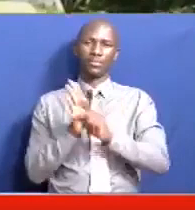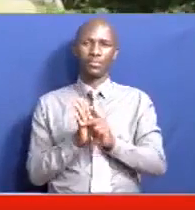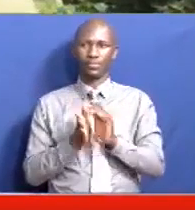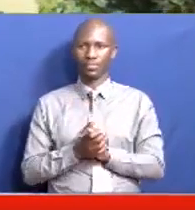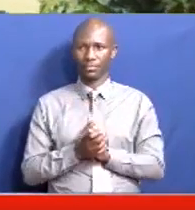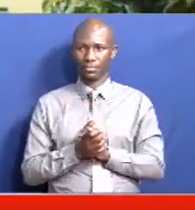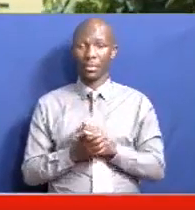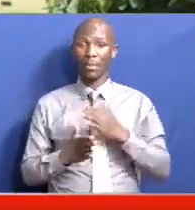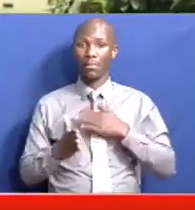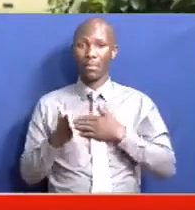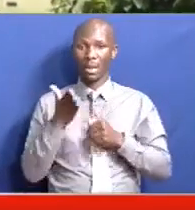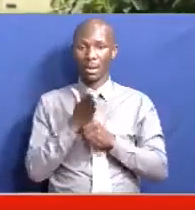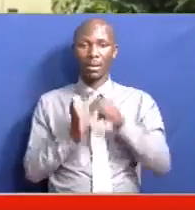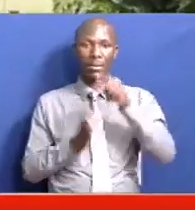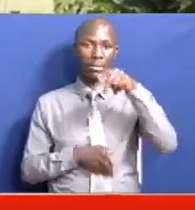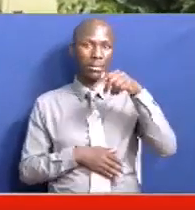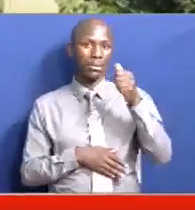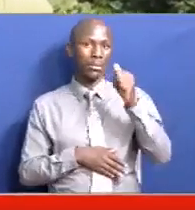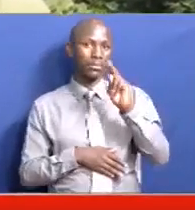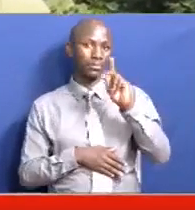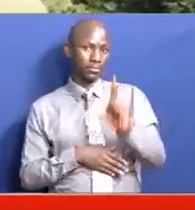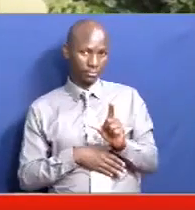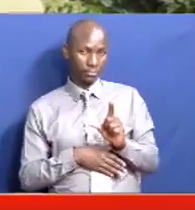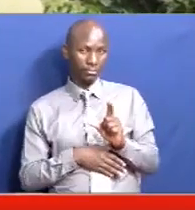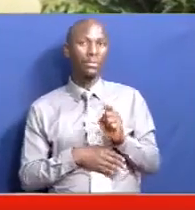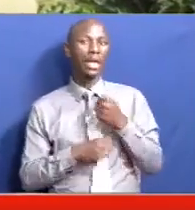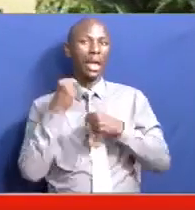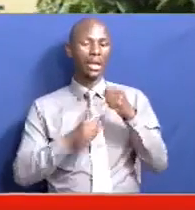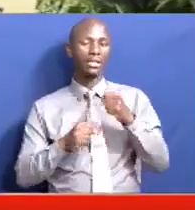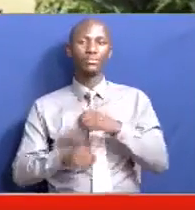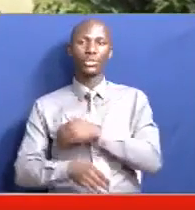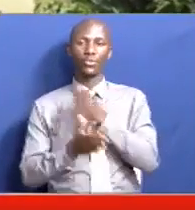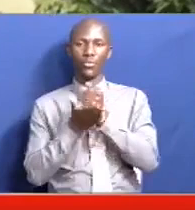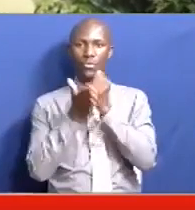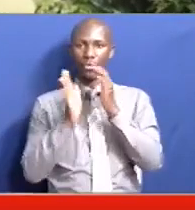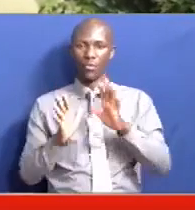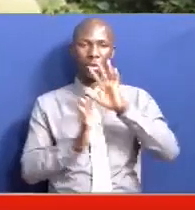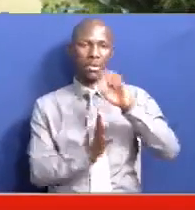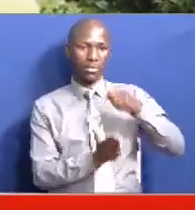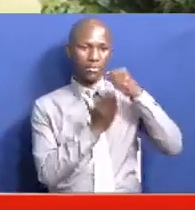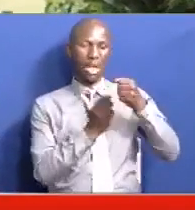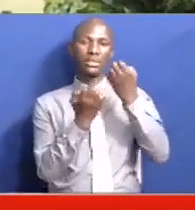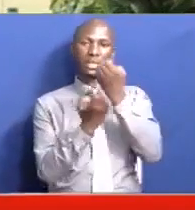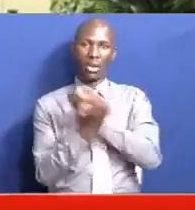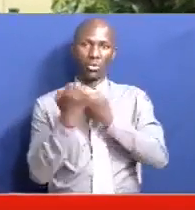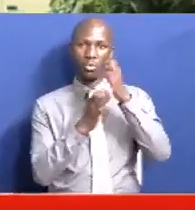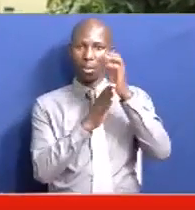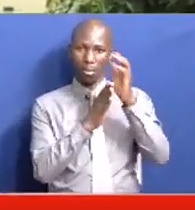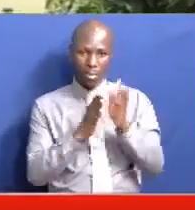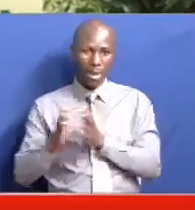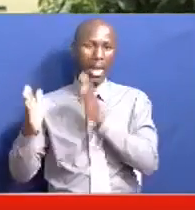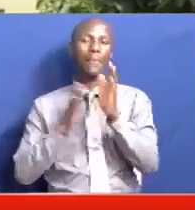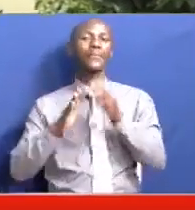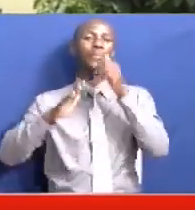Kwa masitwa netwa Paul Kimwele, acting chief officer budget and economic planning under